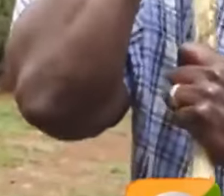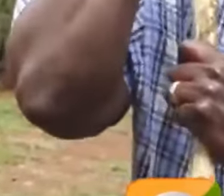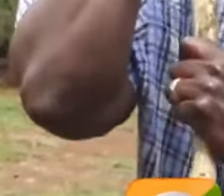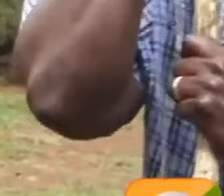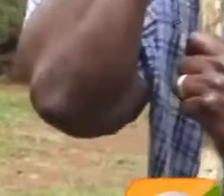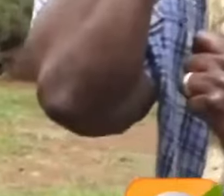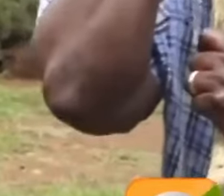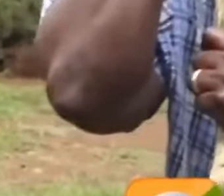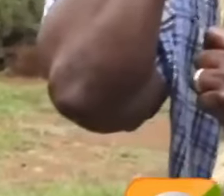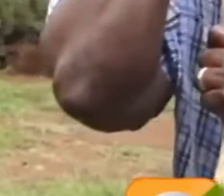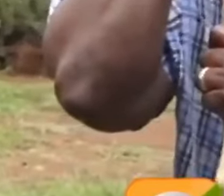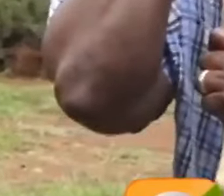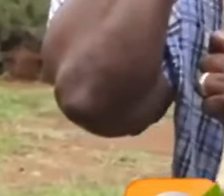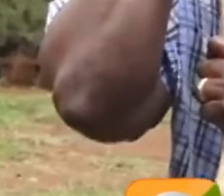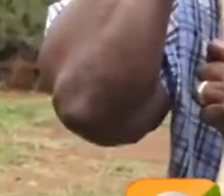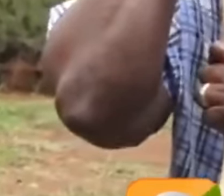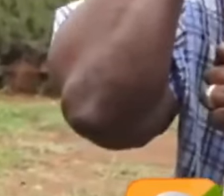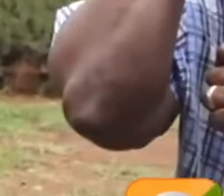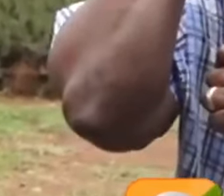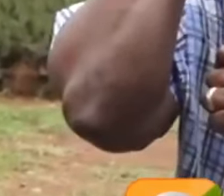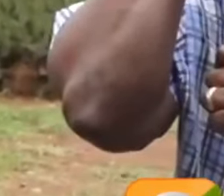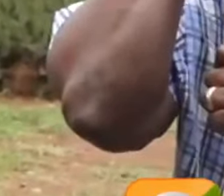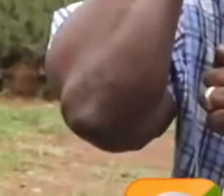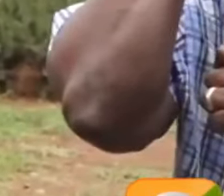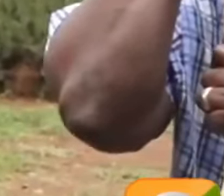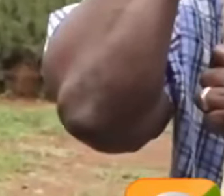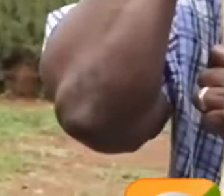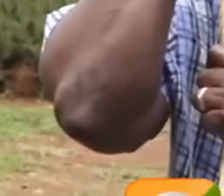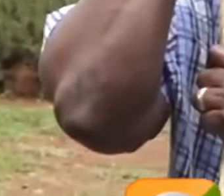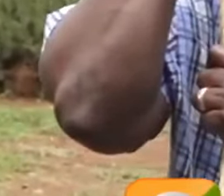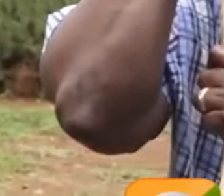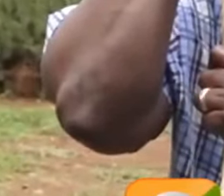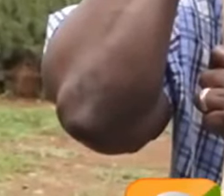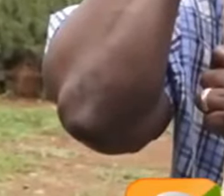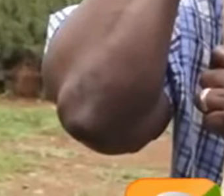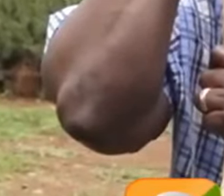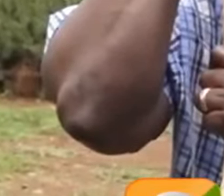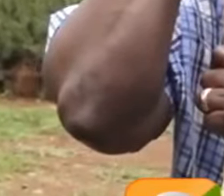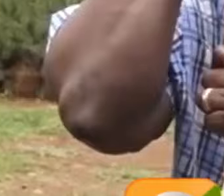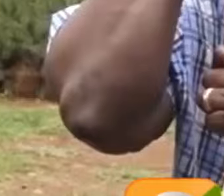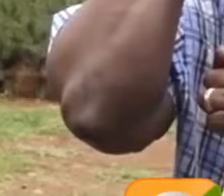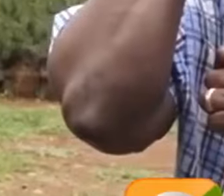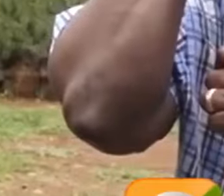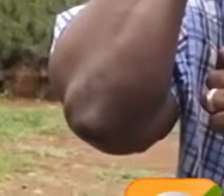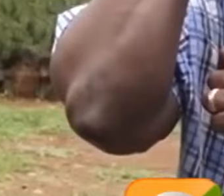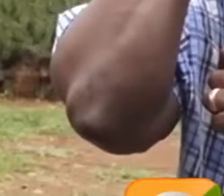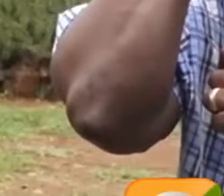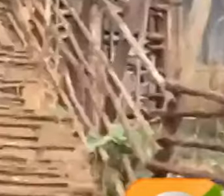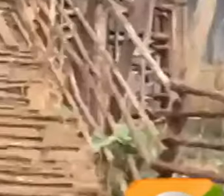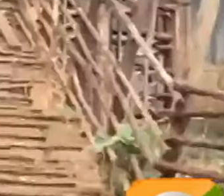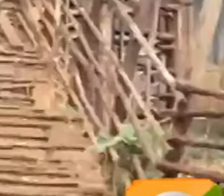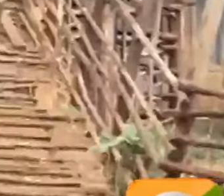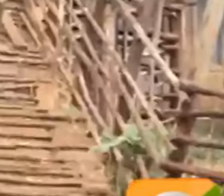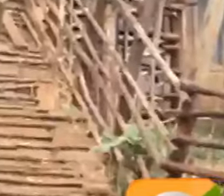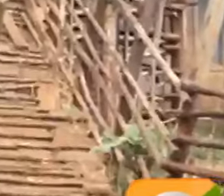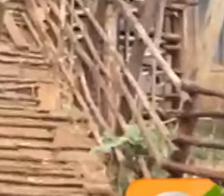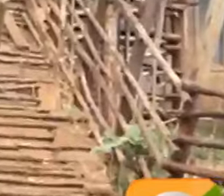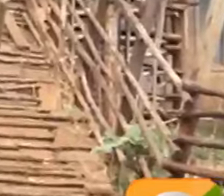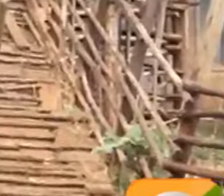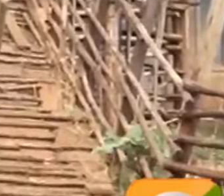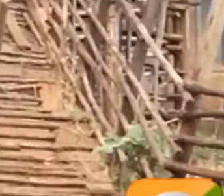ofisi. Tumeambiwa wale watu DCI wanakujanga kuangalia beacons, ni kama wanafanya kazi kwa survey ama kwa lands. Wanadai kwa